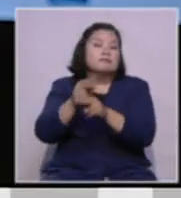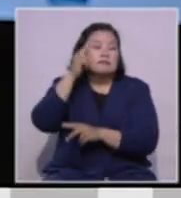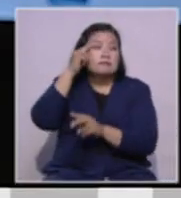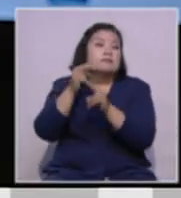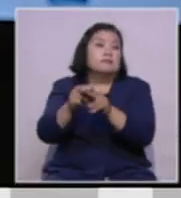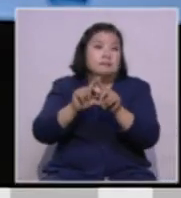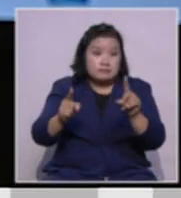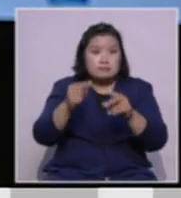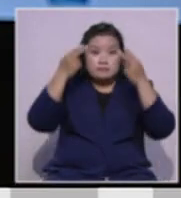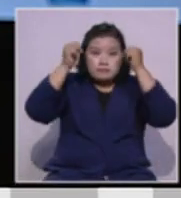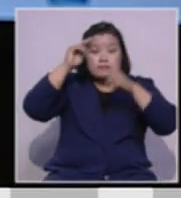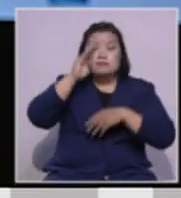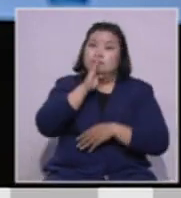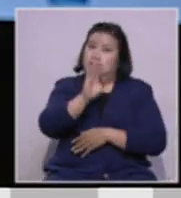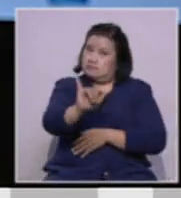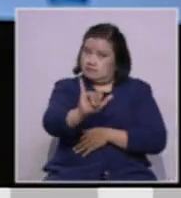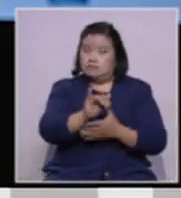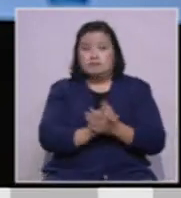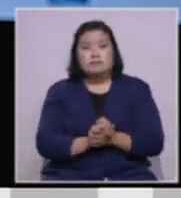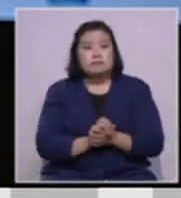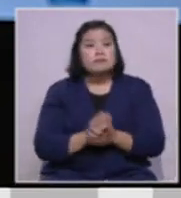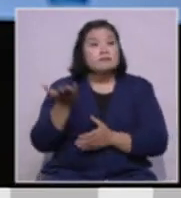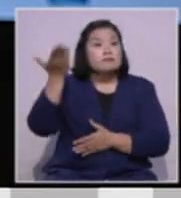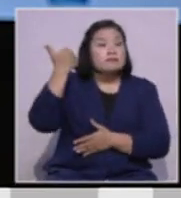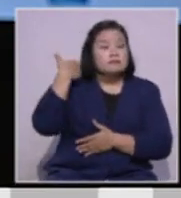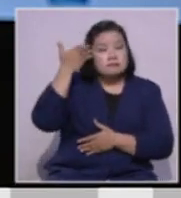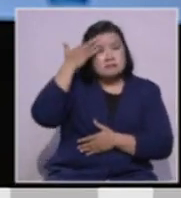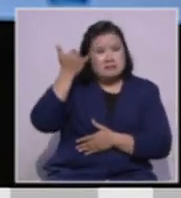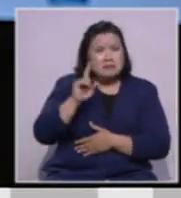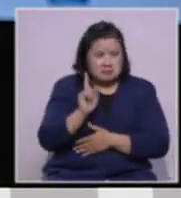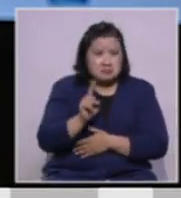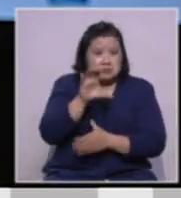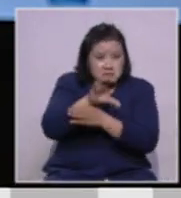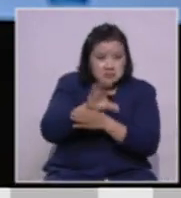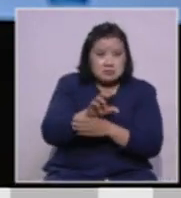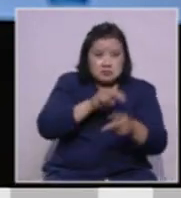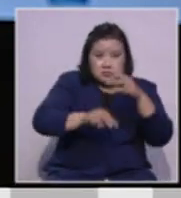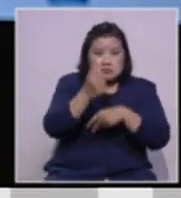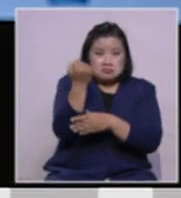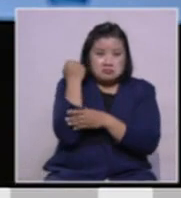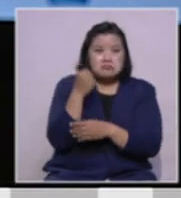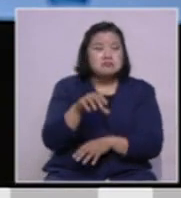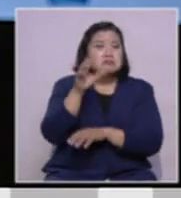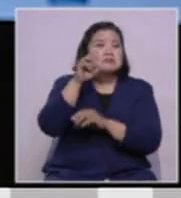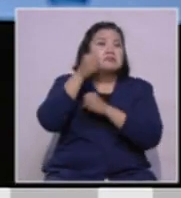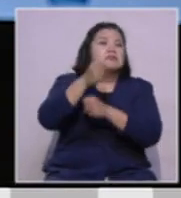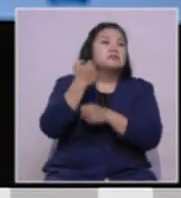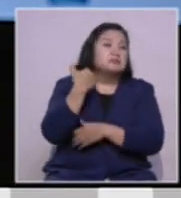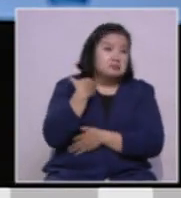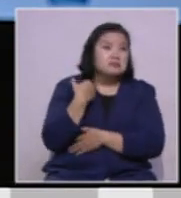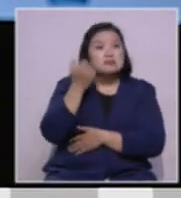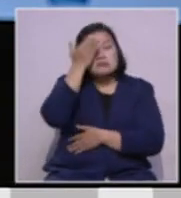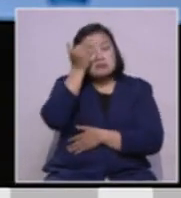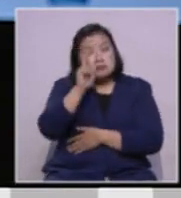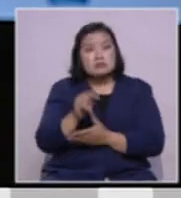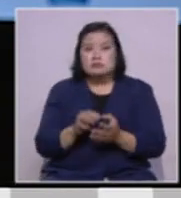อมีชื่อคุณธรรมนัสเนี่ยพูดกันอย่างนั้นแต่วันแรกครับว่าเอาคุณธรรมนัสมาเพื่อคุมม็อบแต่ว่าต้องดูกันต่อไปว่าได้รับมอบหมายให้ดูแลกระทรวงกรมไหน